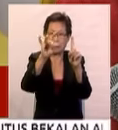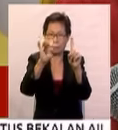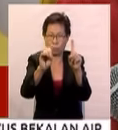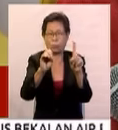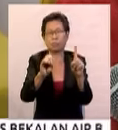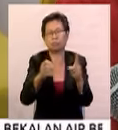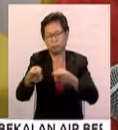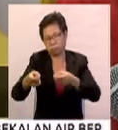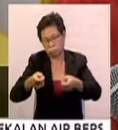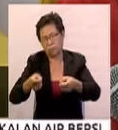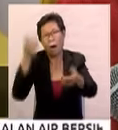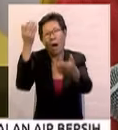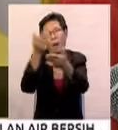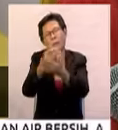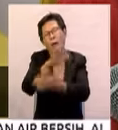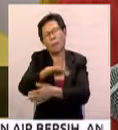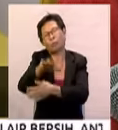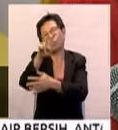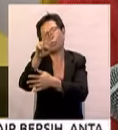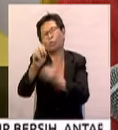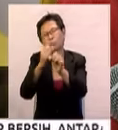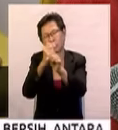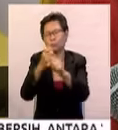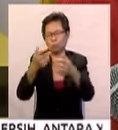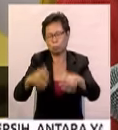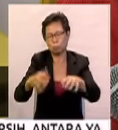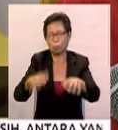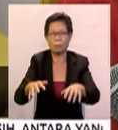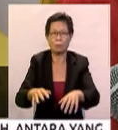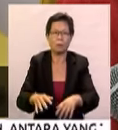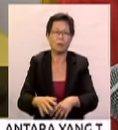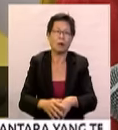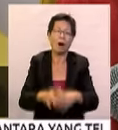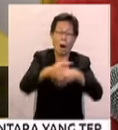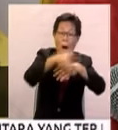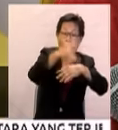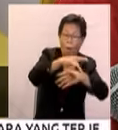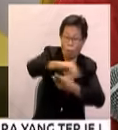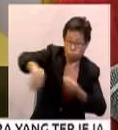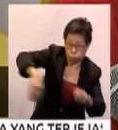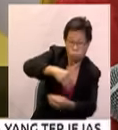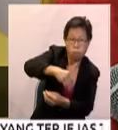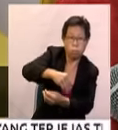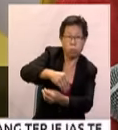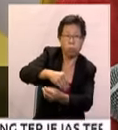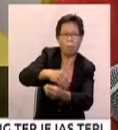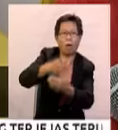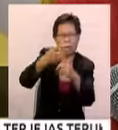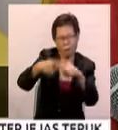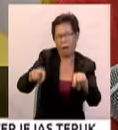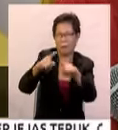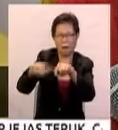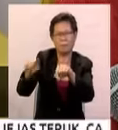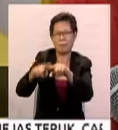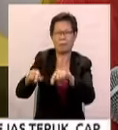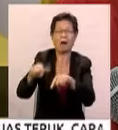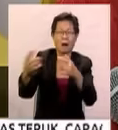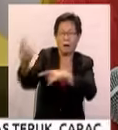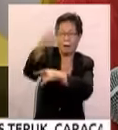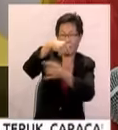Jadi hampir 20 tahun lebih. Boleh jadi masa awal pengambilan dulu pagar ini masih baik. Jadi hari